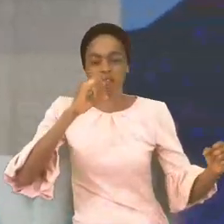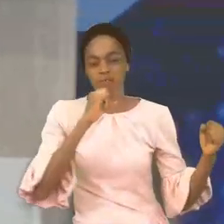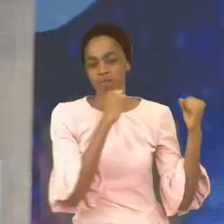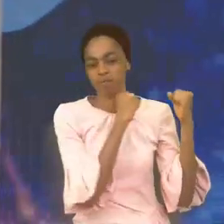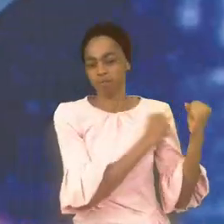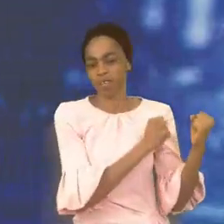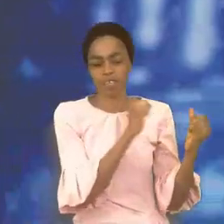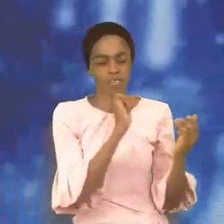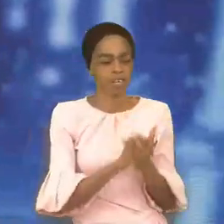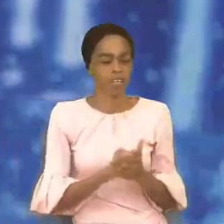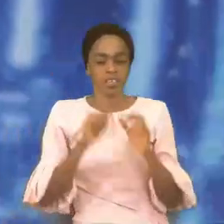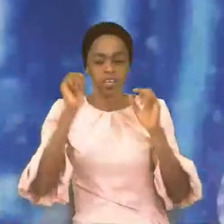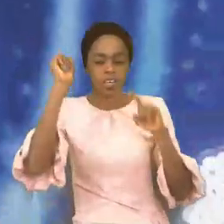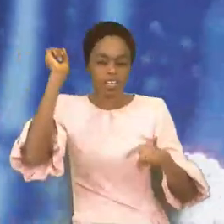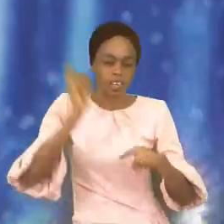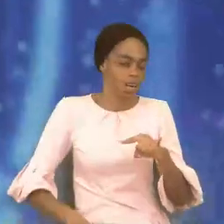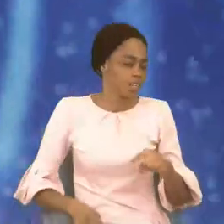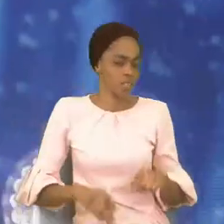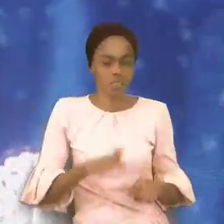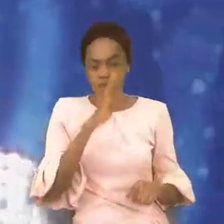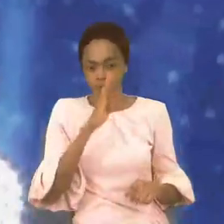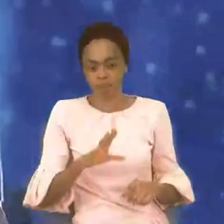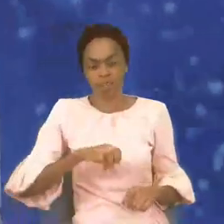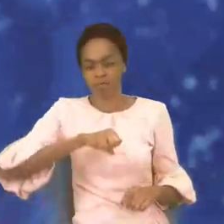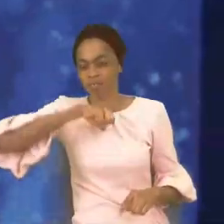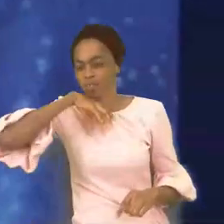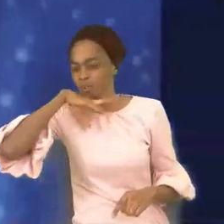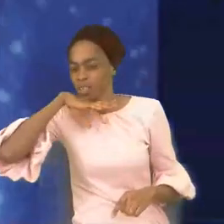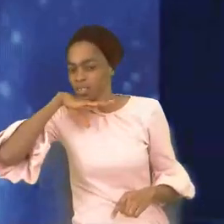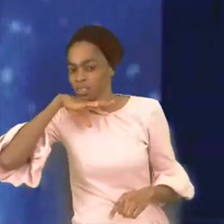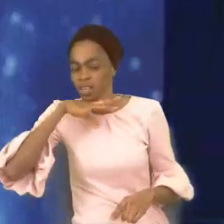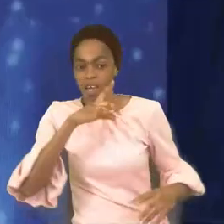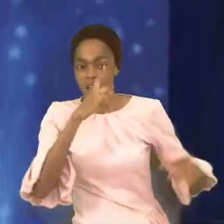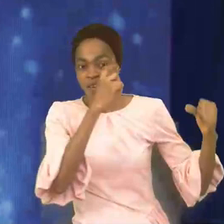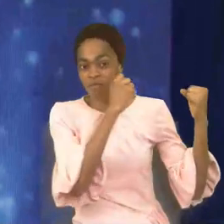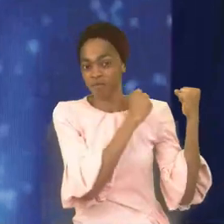la foi irrésistible, la foi irrésistible